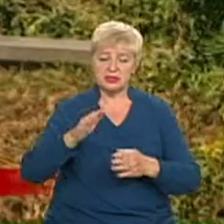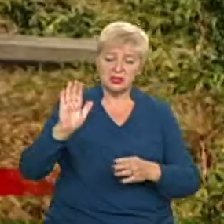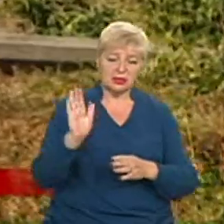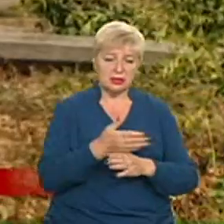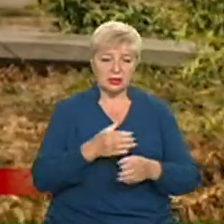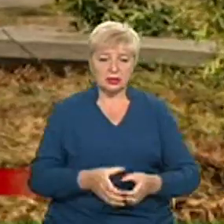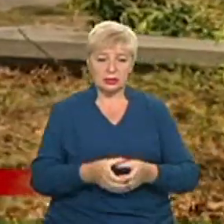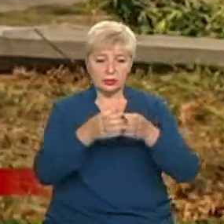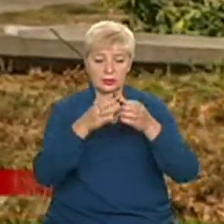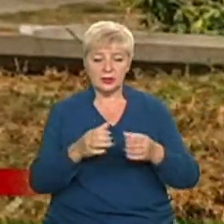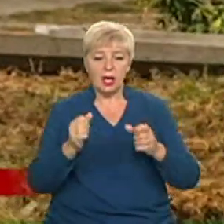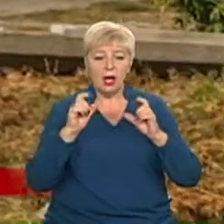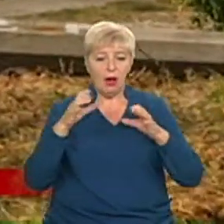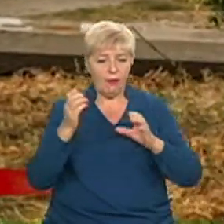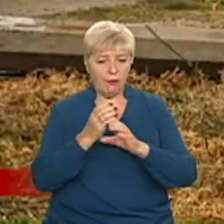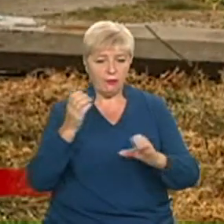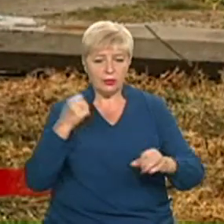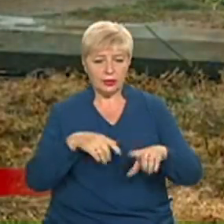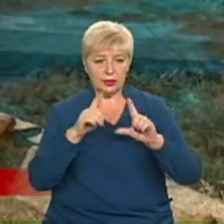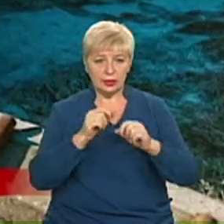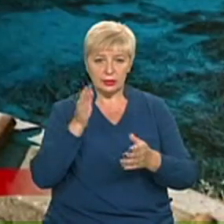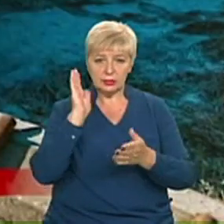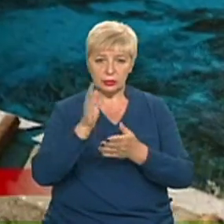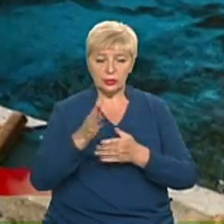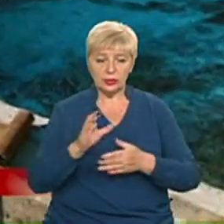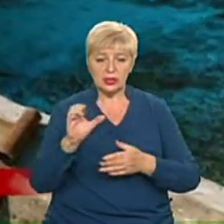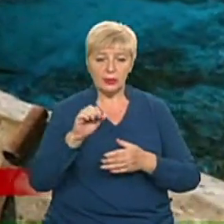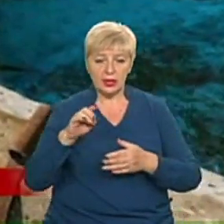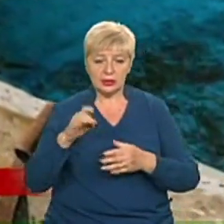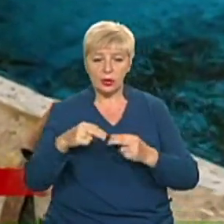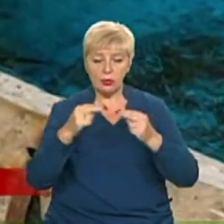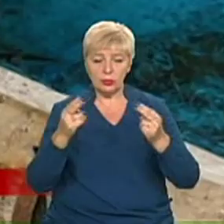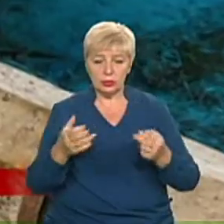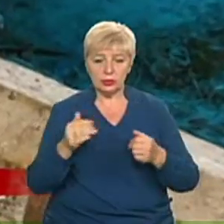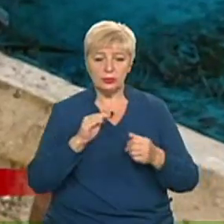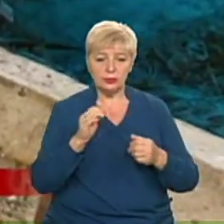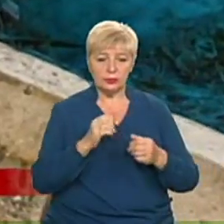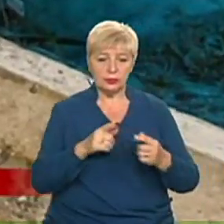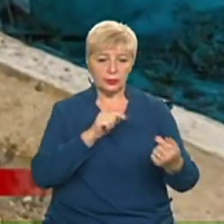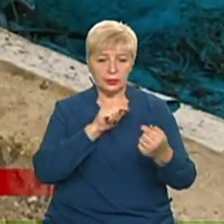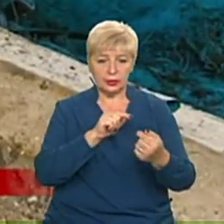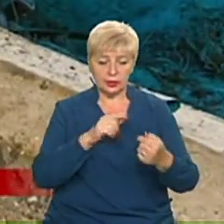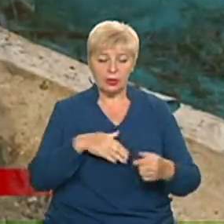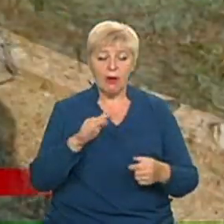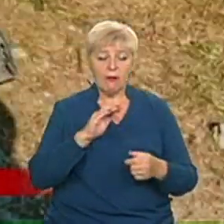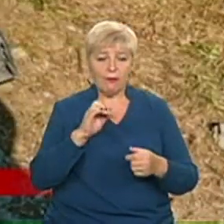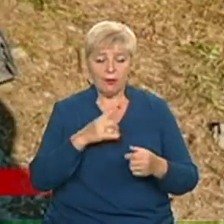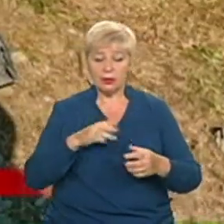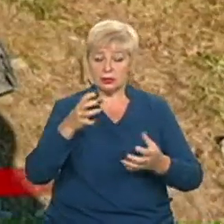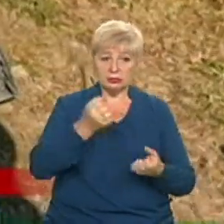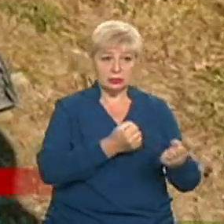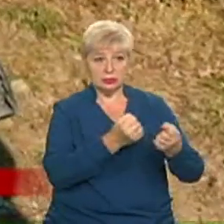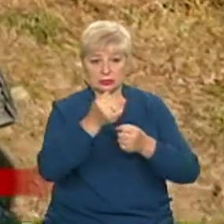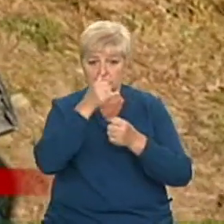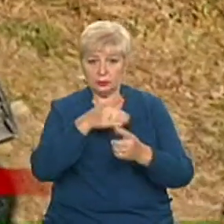«Фура» їхали в сторону Самарського мосту. Форд у протилежному напрямку. Водій останнього не впорався з керуванням та